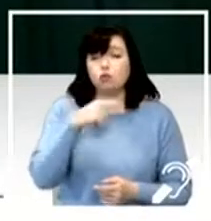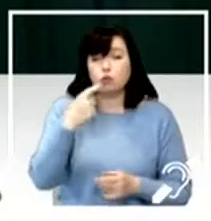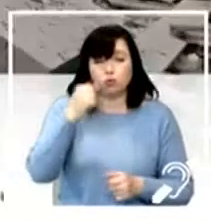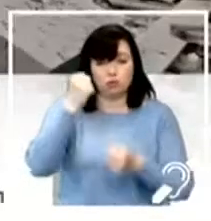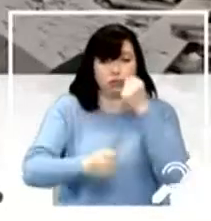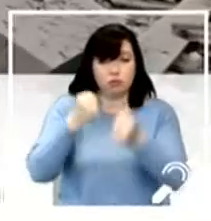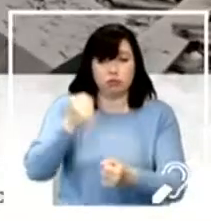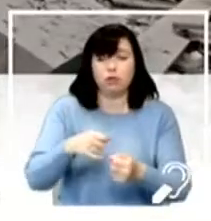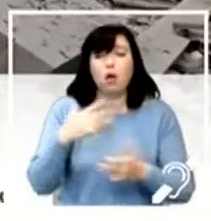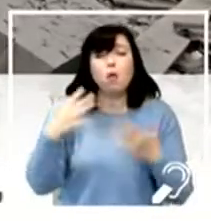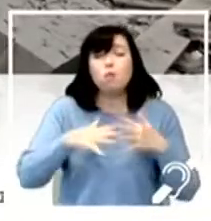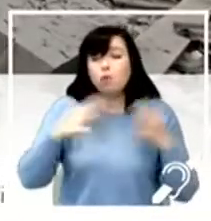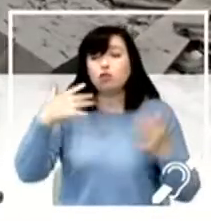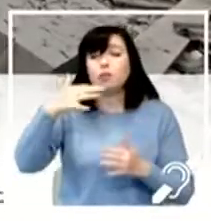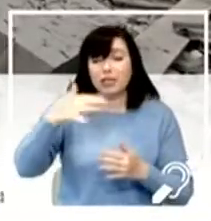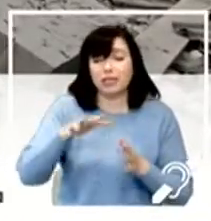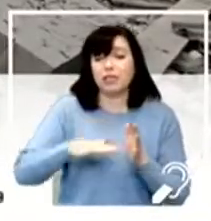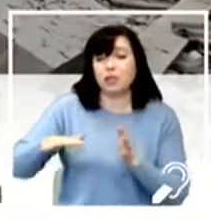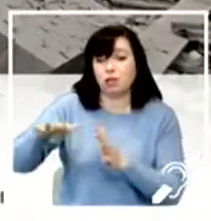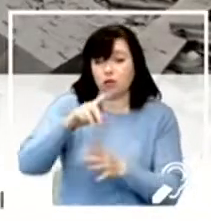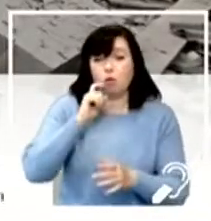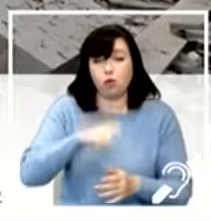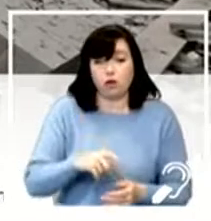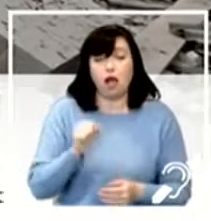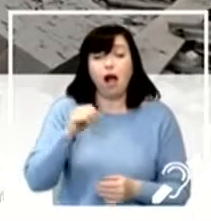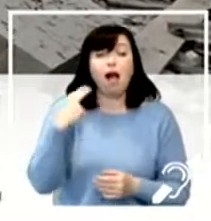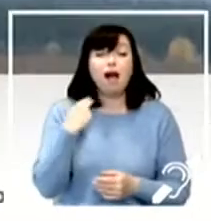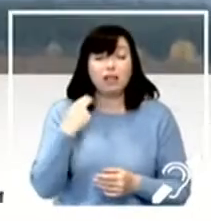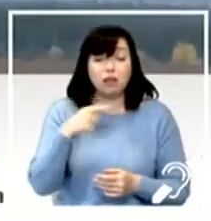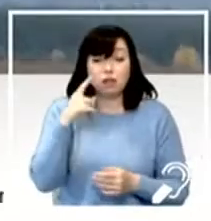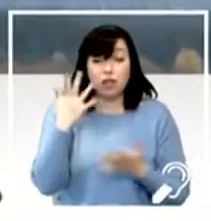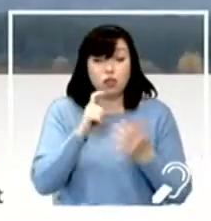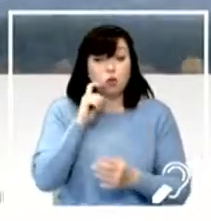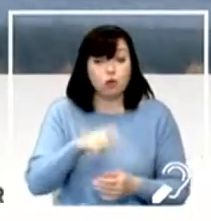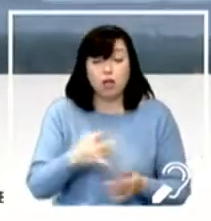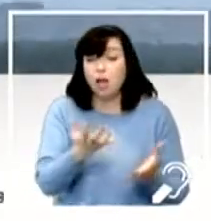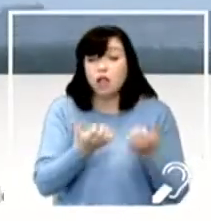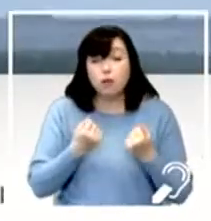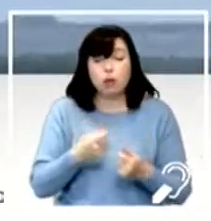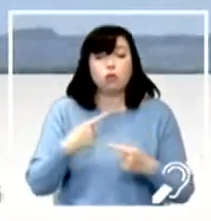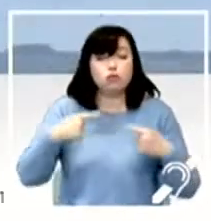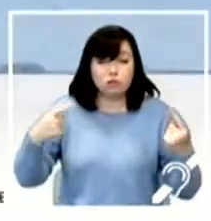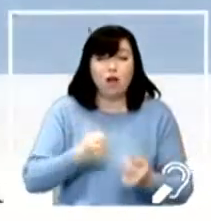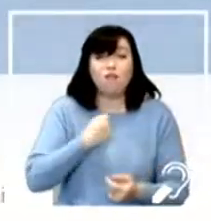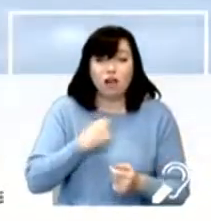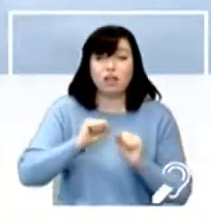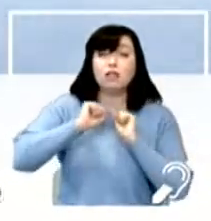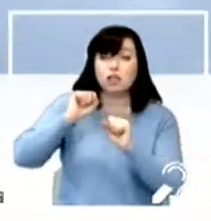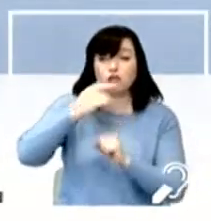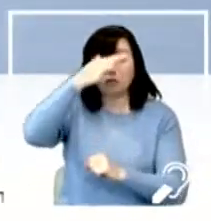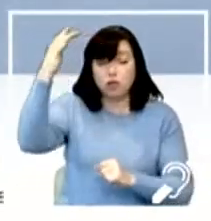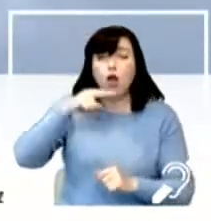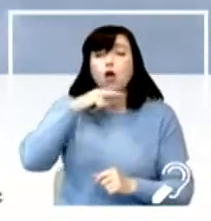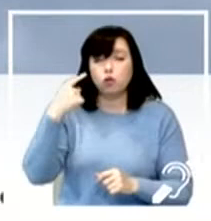50 de localități de pe teritoriul Ucrainei. Analiștii militari britanici susțin că dacă Ucraina nu primește urgent echipamente de apărare aeriană, Rusia